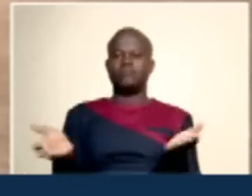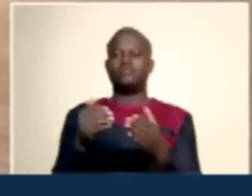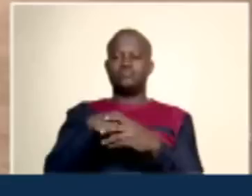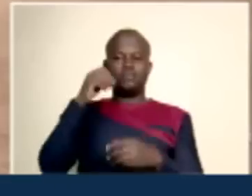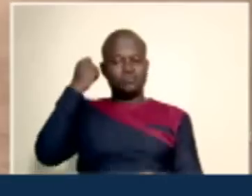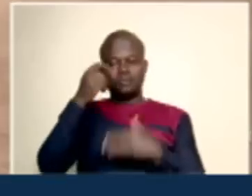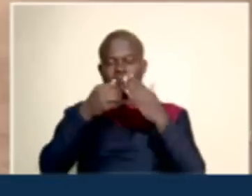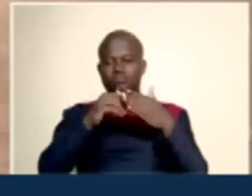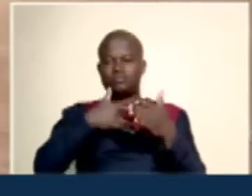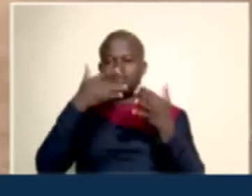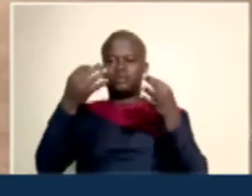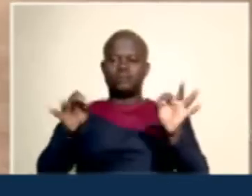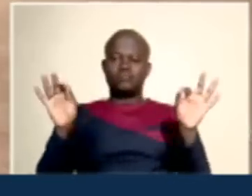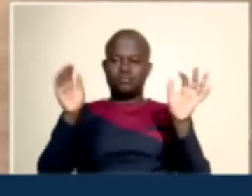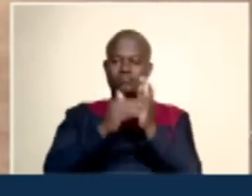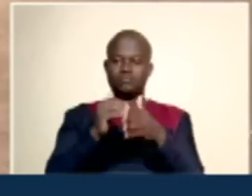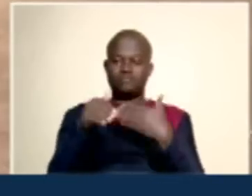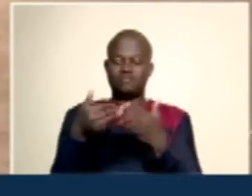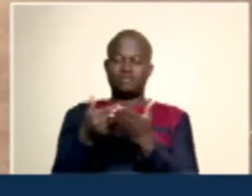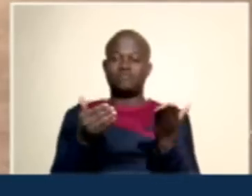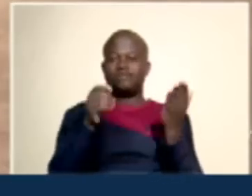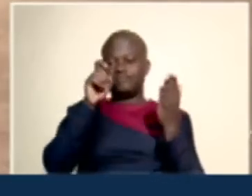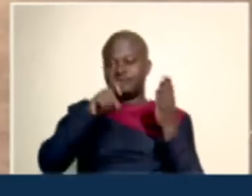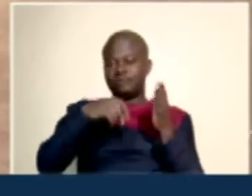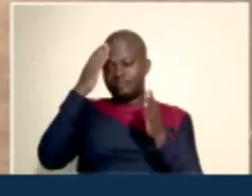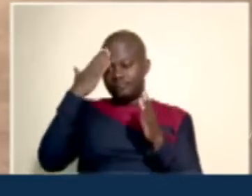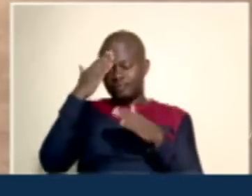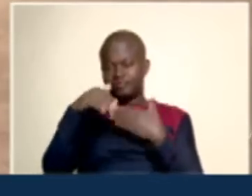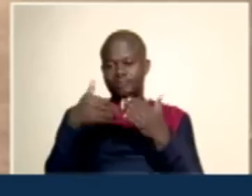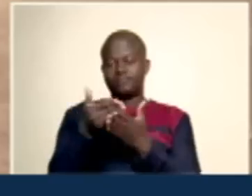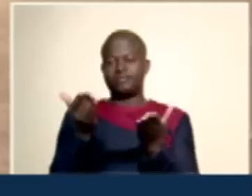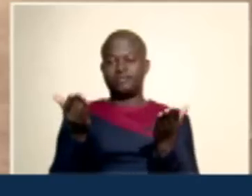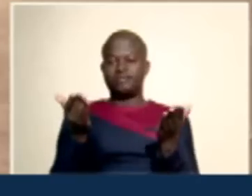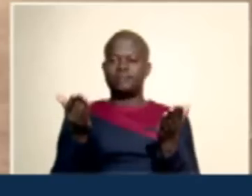kumva ko bafite ubwisanzure ndetse bakwiriye no kumenya